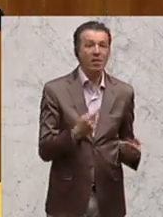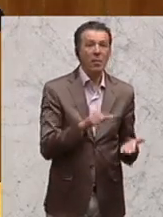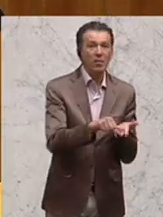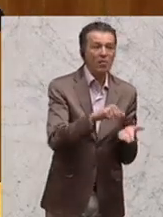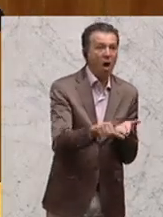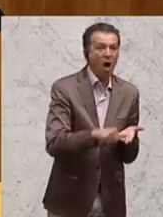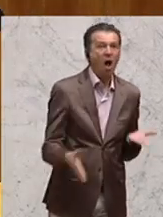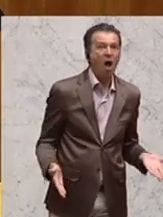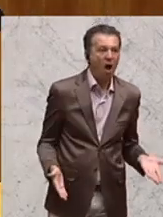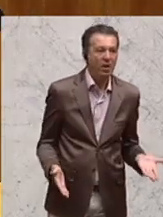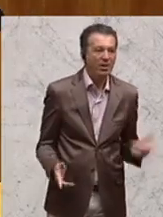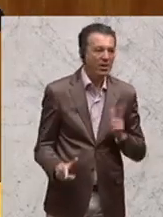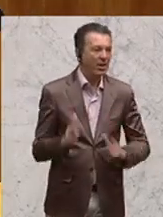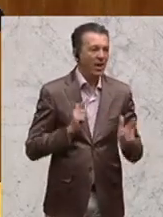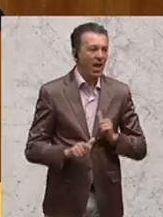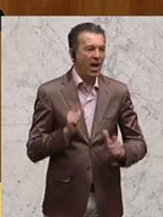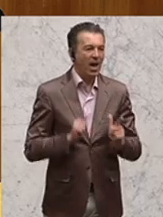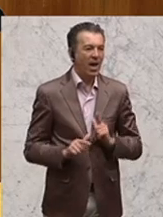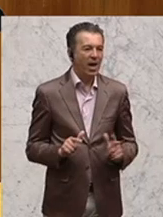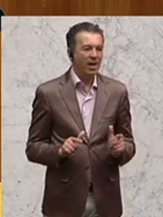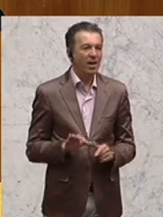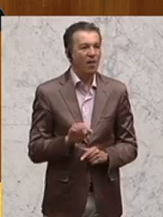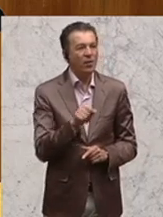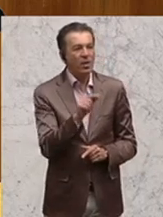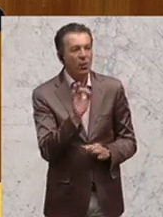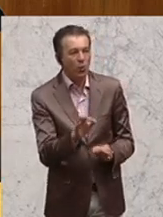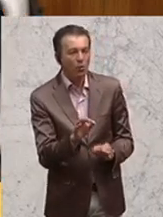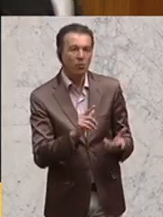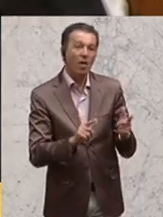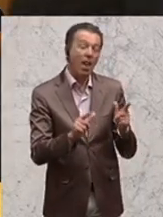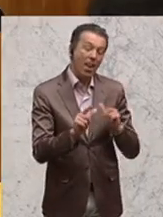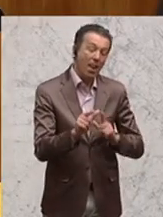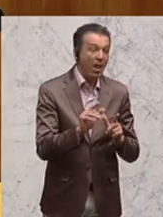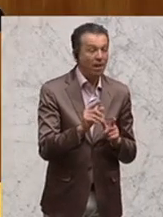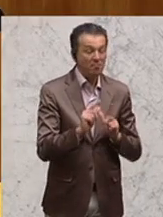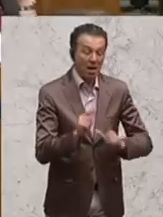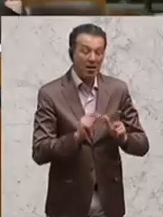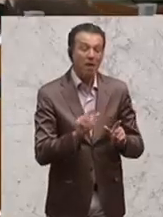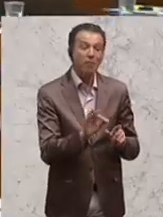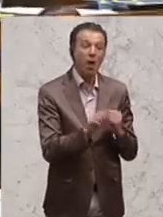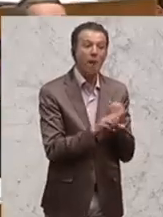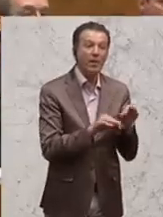das geht nicht durch. Leider für Sie gut, für die Arbeitnehmerinnen und Arbeitnehmer.